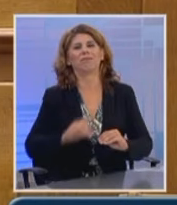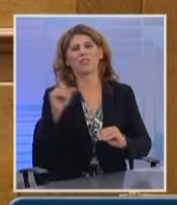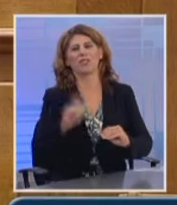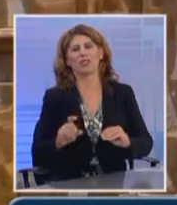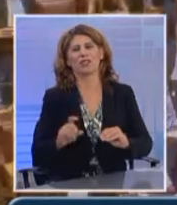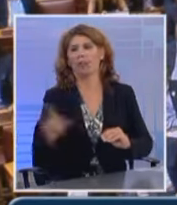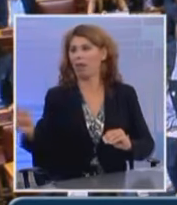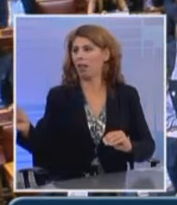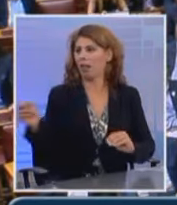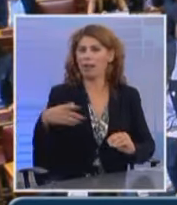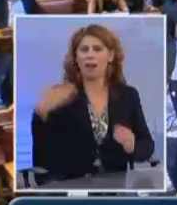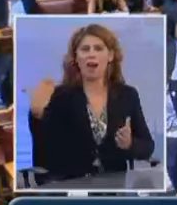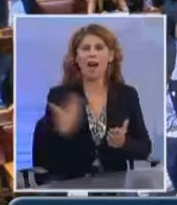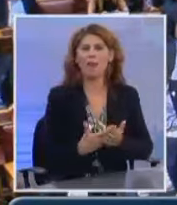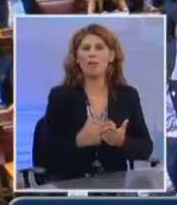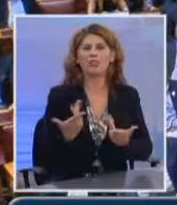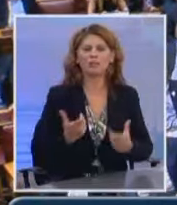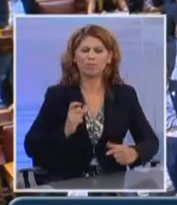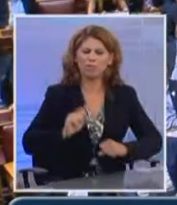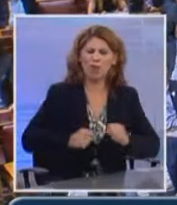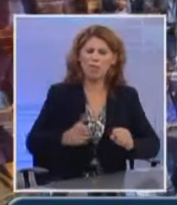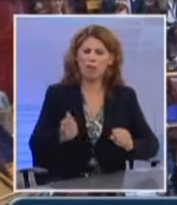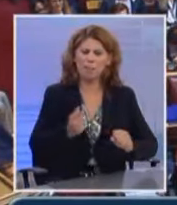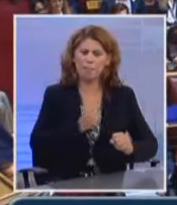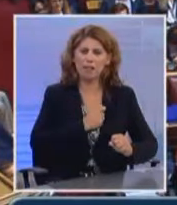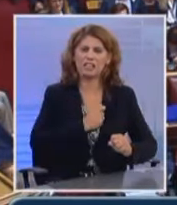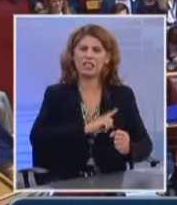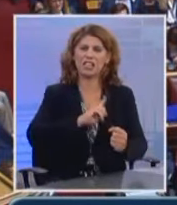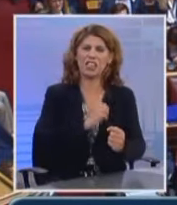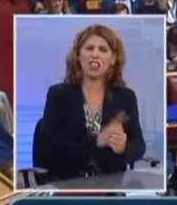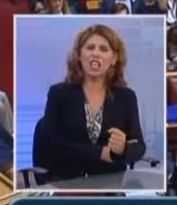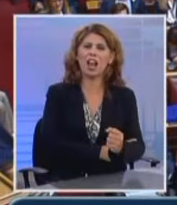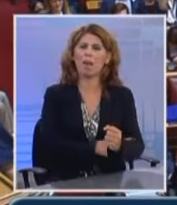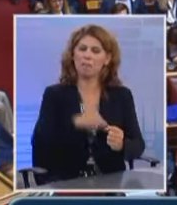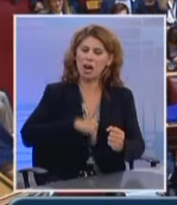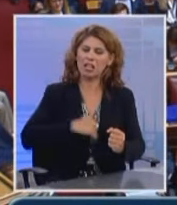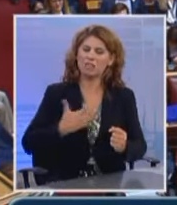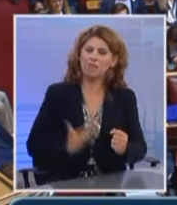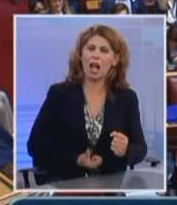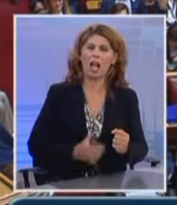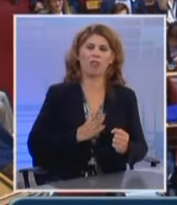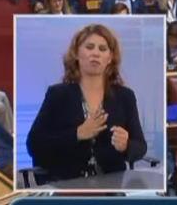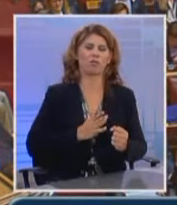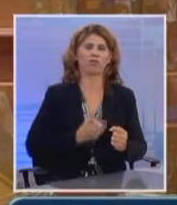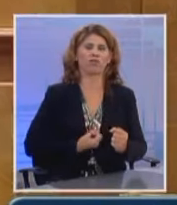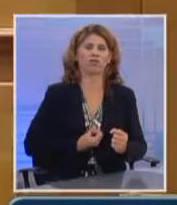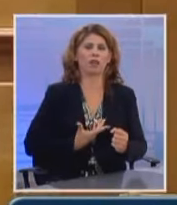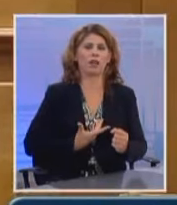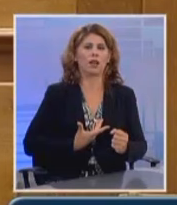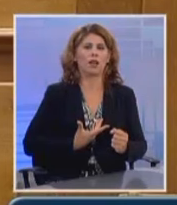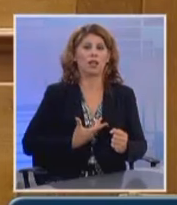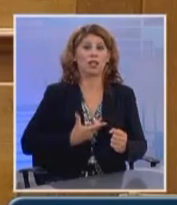μαθήματα αγώνα, πίστης, δύναμης, και τελικά θα έλεγα